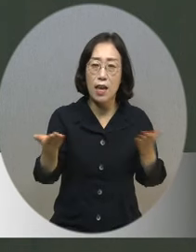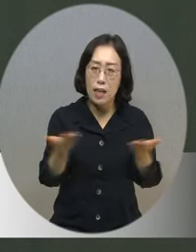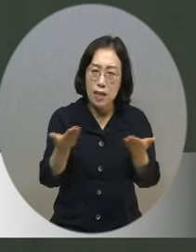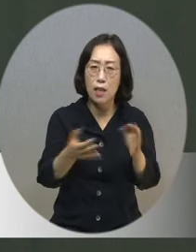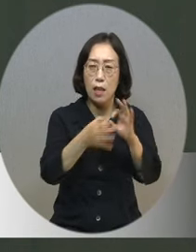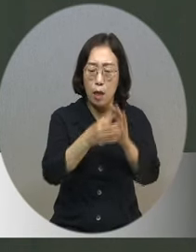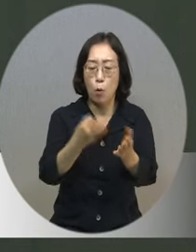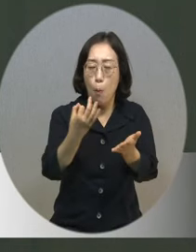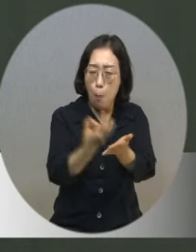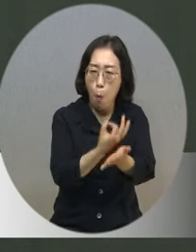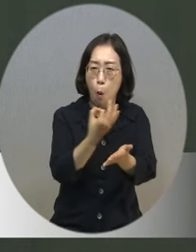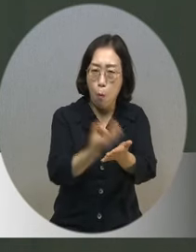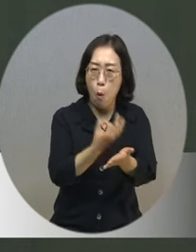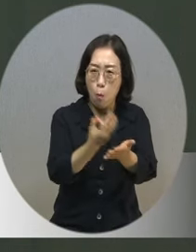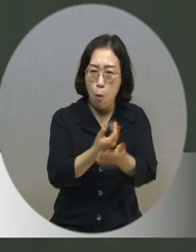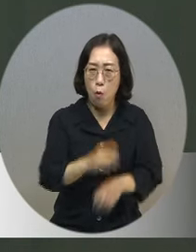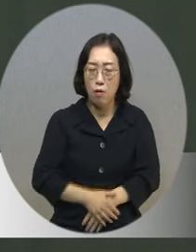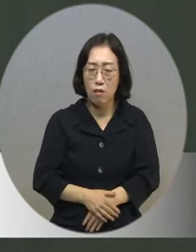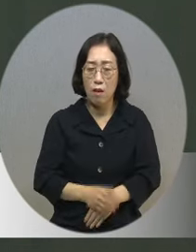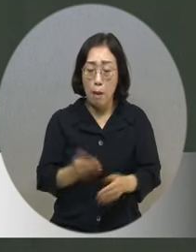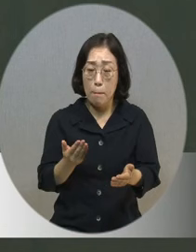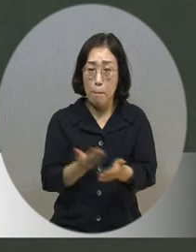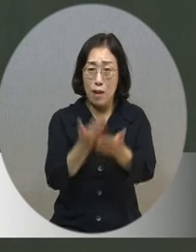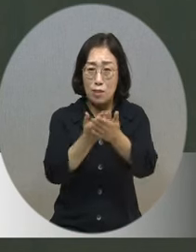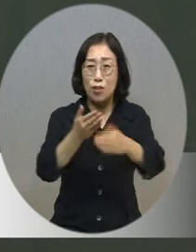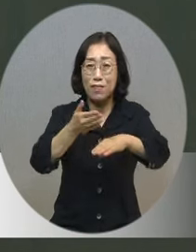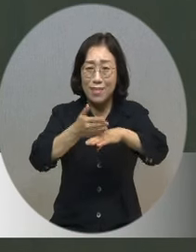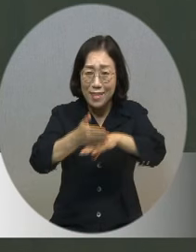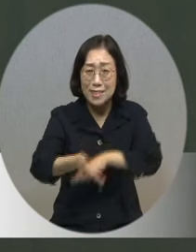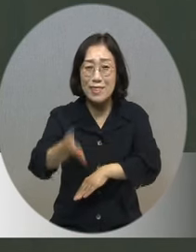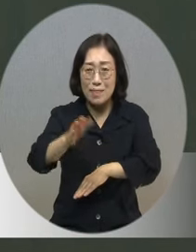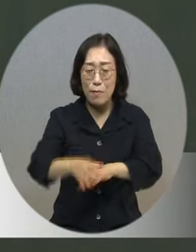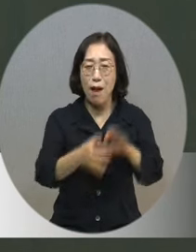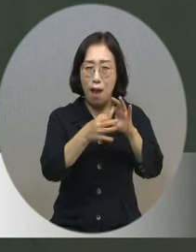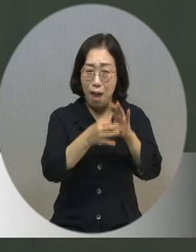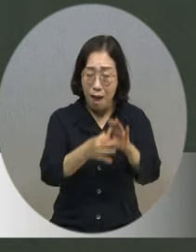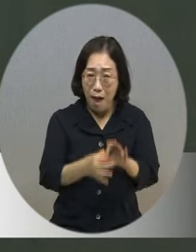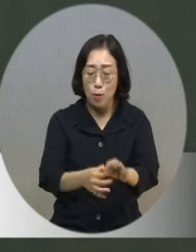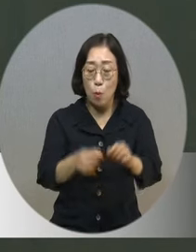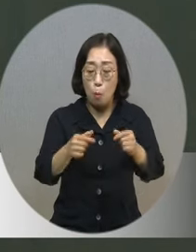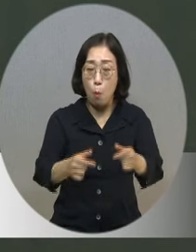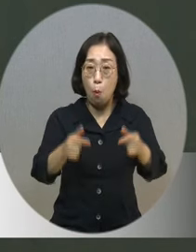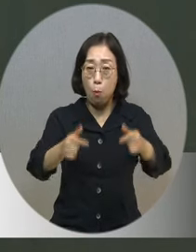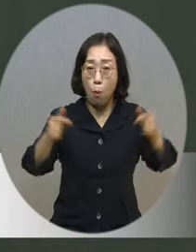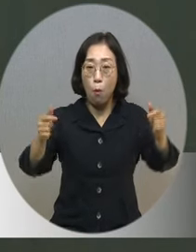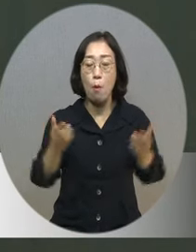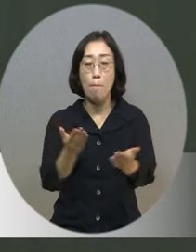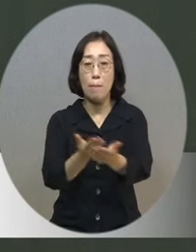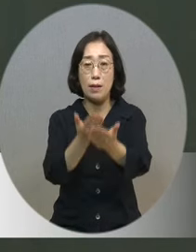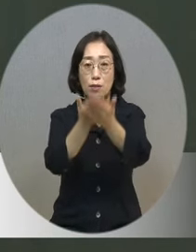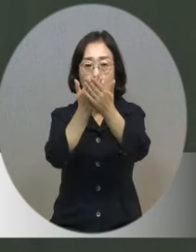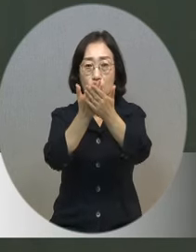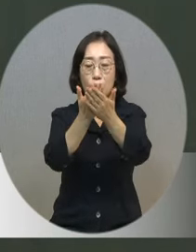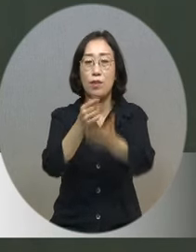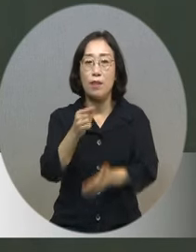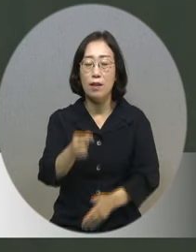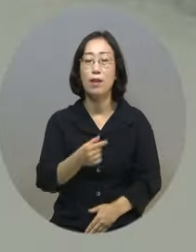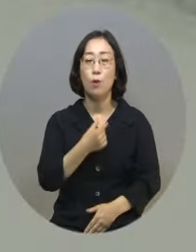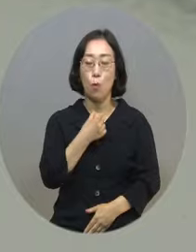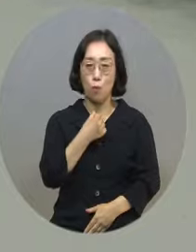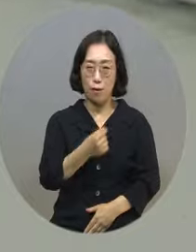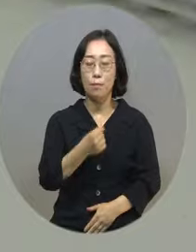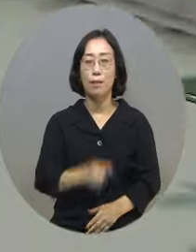그리고 아주 느린 걸음이지만 조금씩 조금씩 쉬지 않고 계속 성장해 가기를